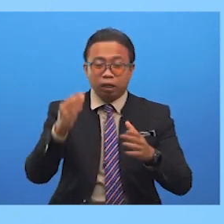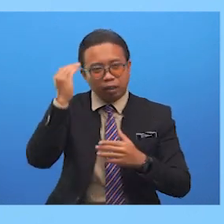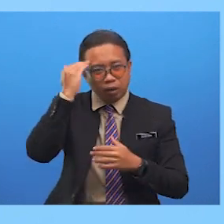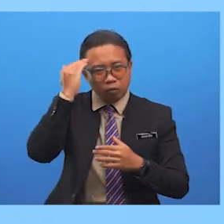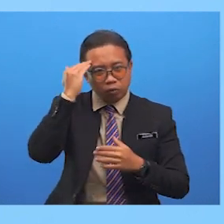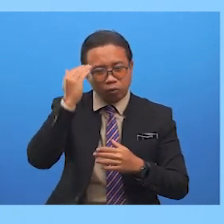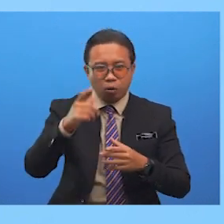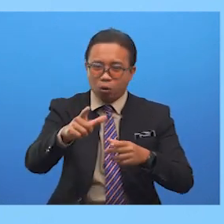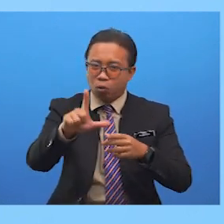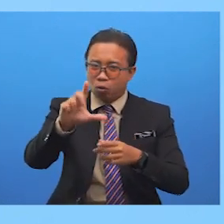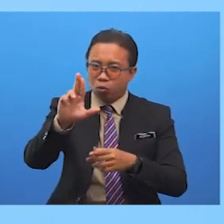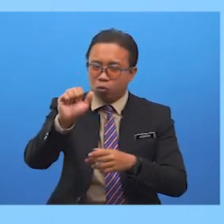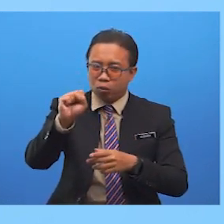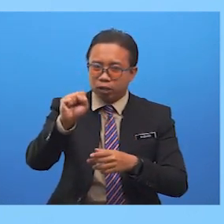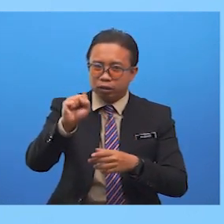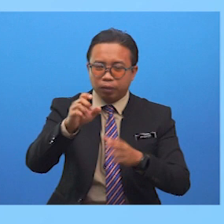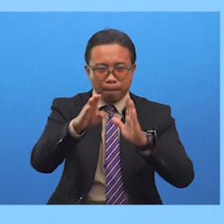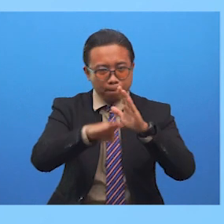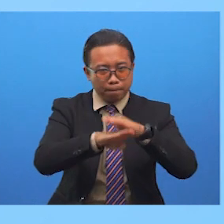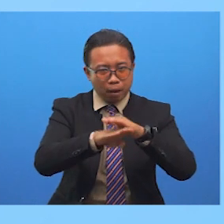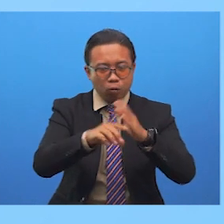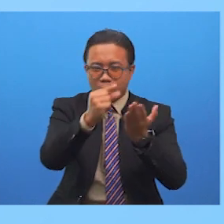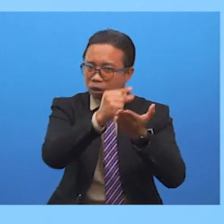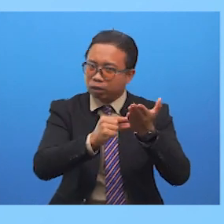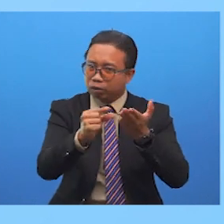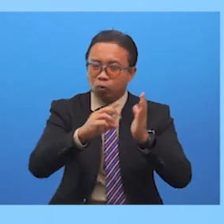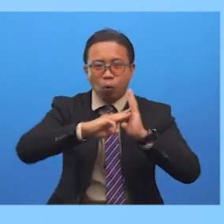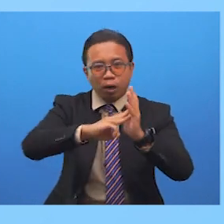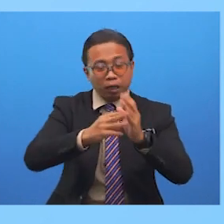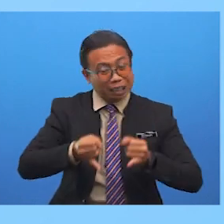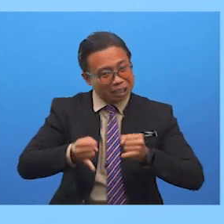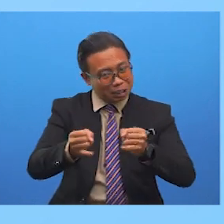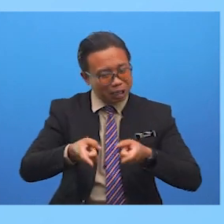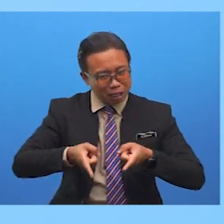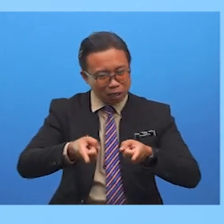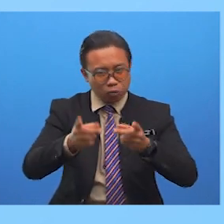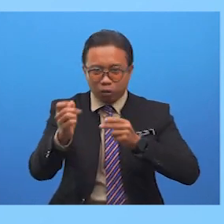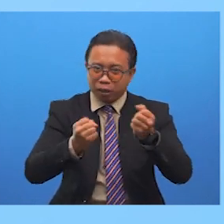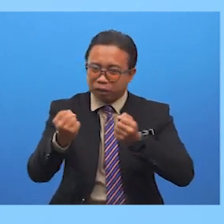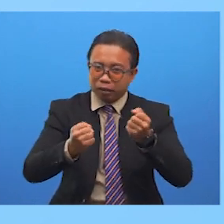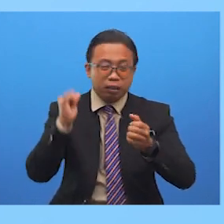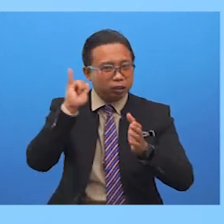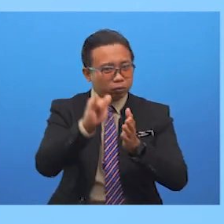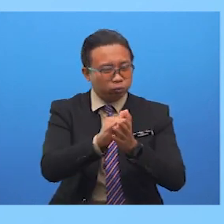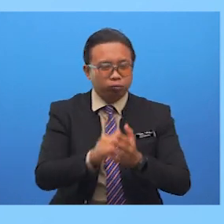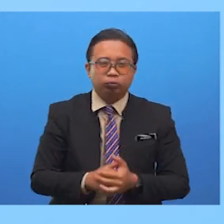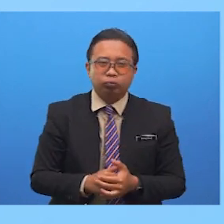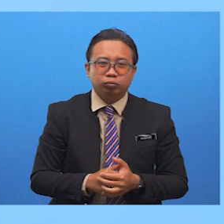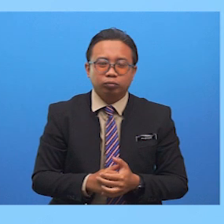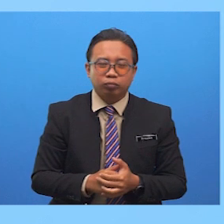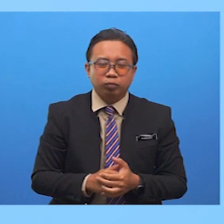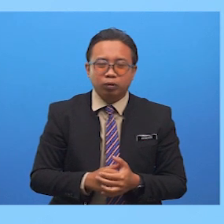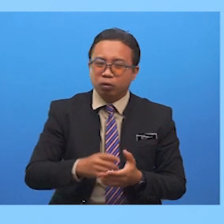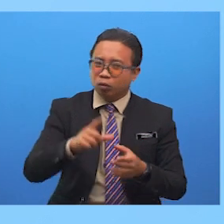yang kita tahu luas di bawah graph mewakili jarak yang dilalui oleh kereta-kereta tersebut